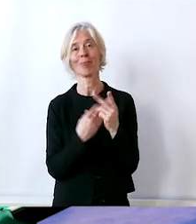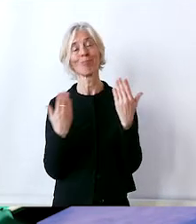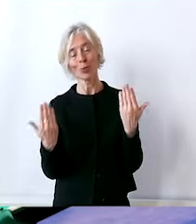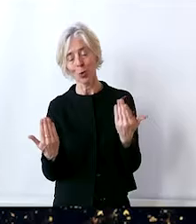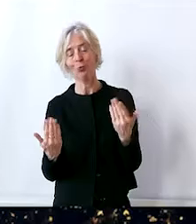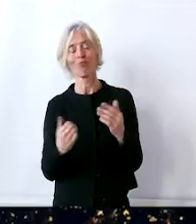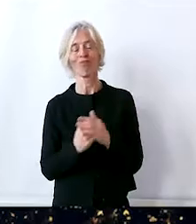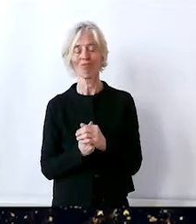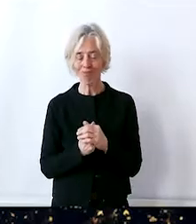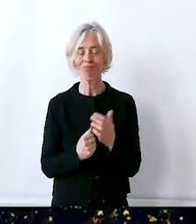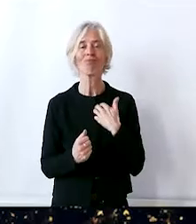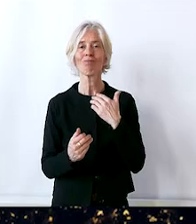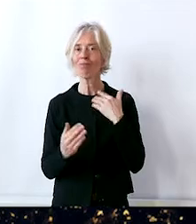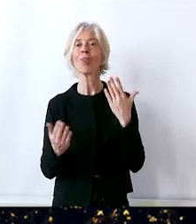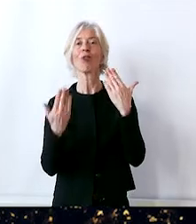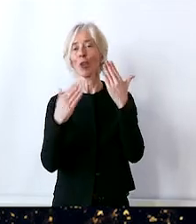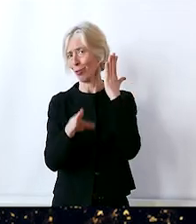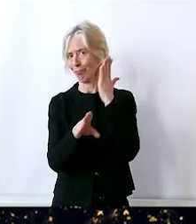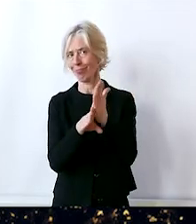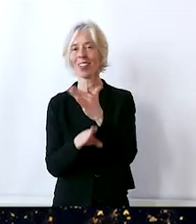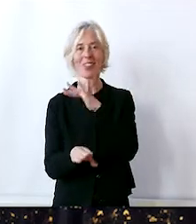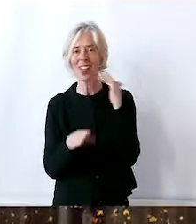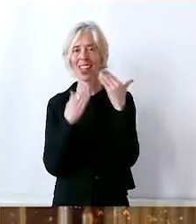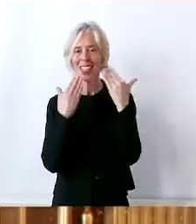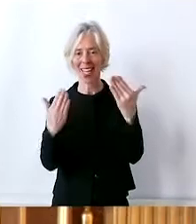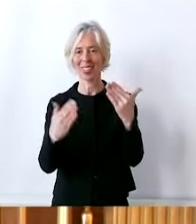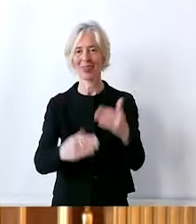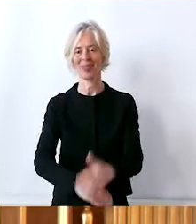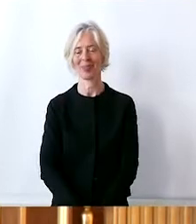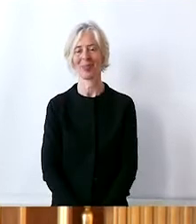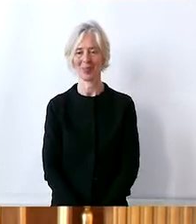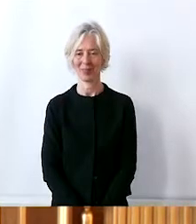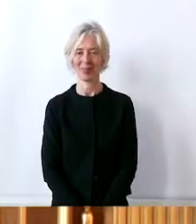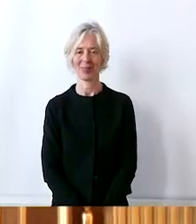Impulsvortrag beenden. Vielen Dank.